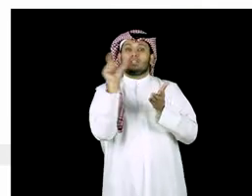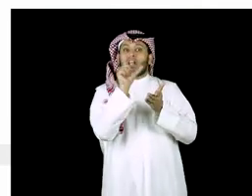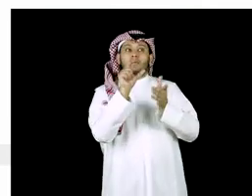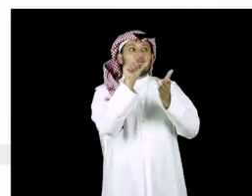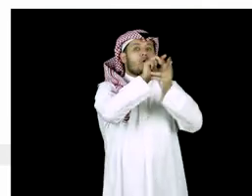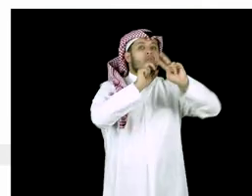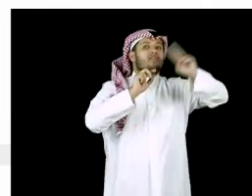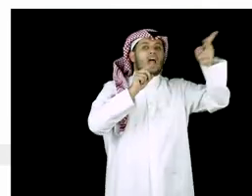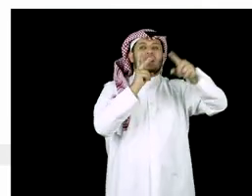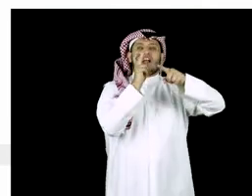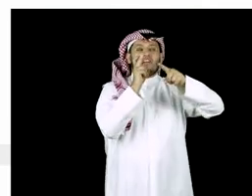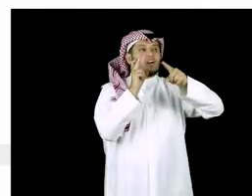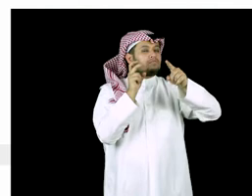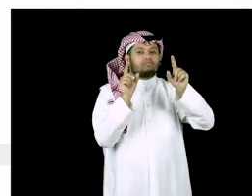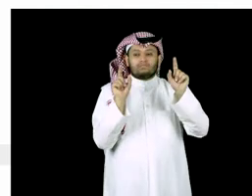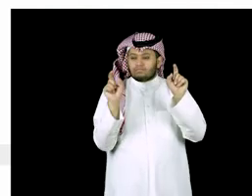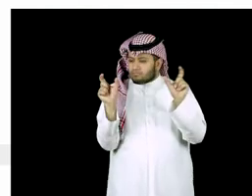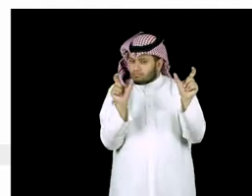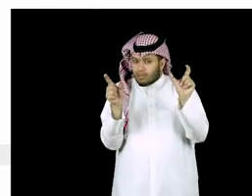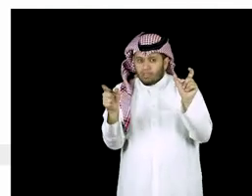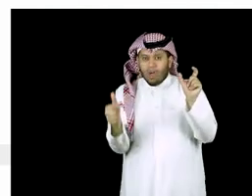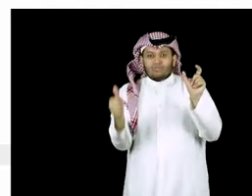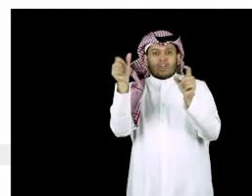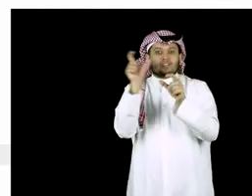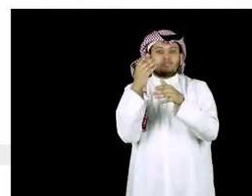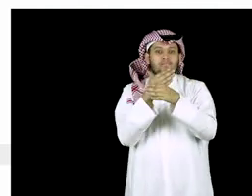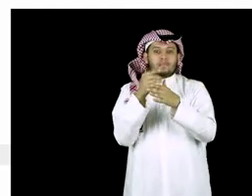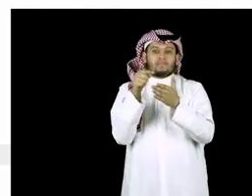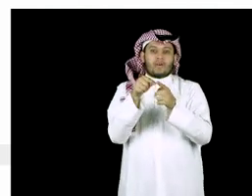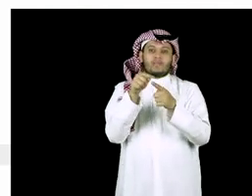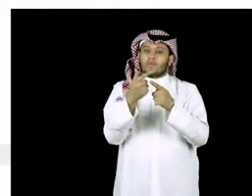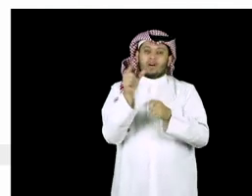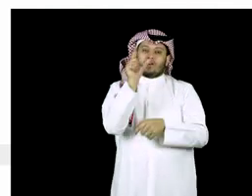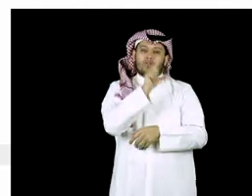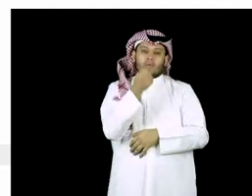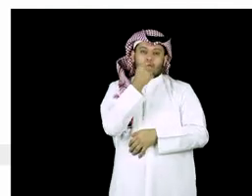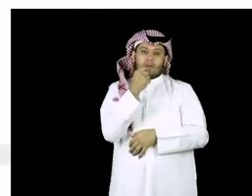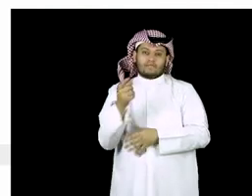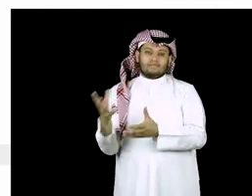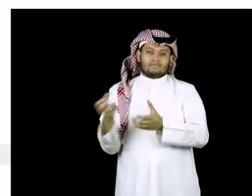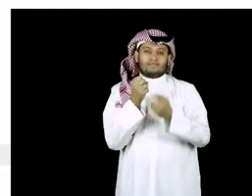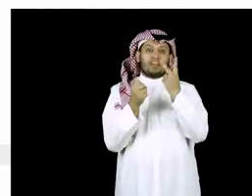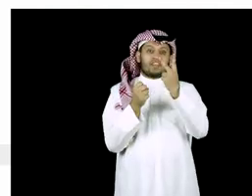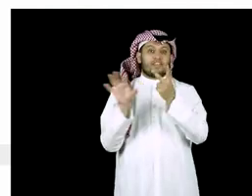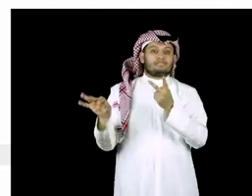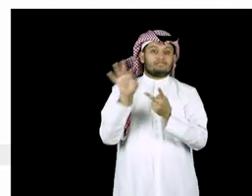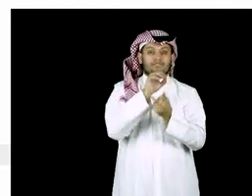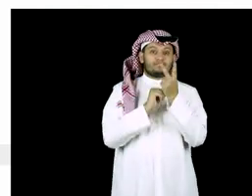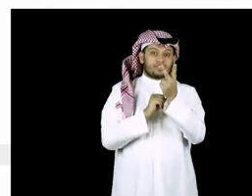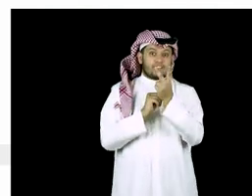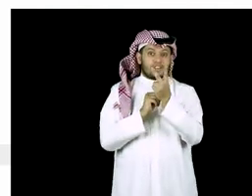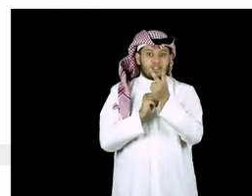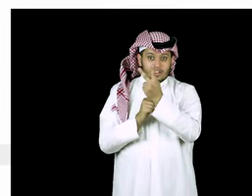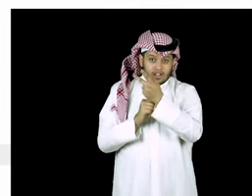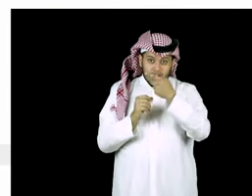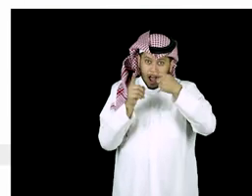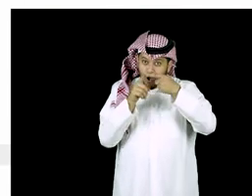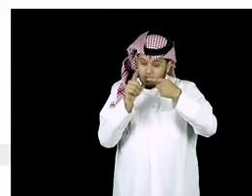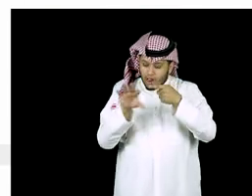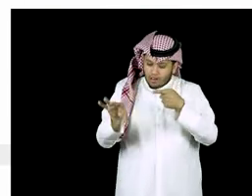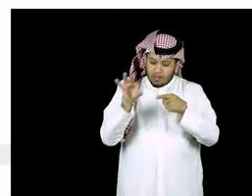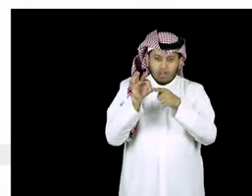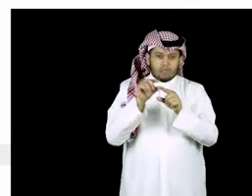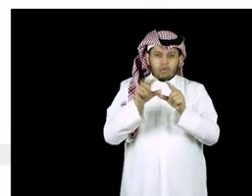الإسلامية، وهذا الركن تناوله القرآن الكريم من جانبين. الجانب الأول